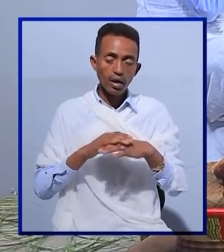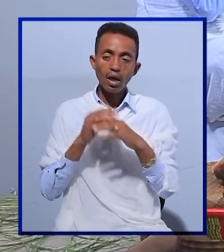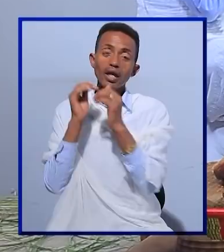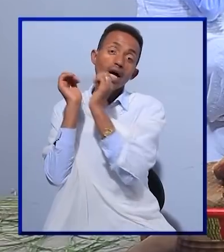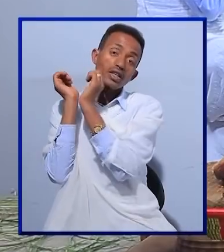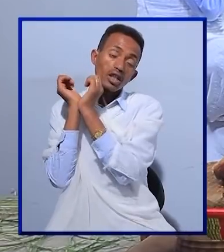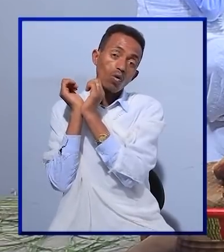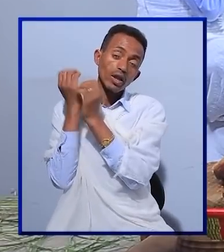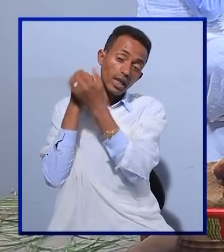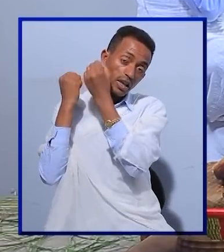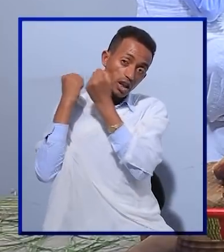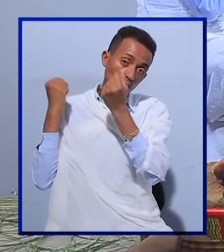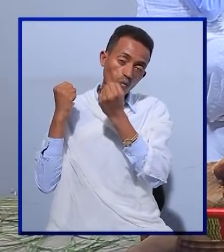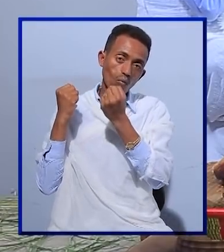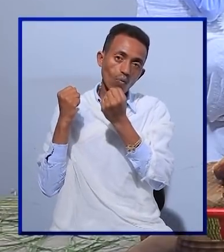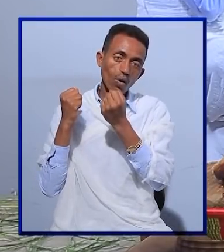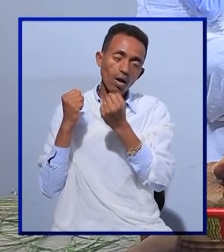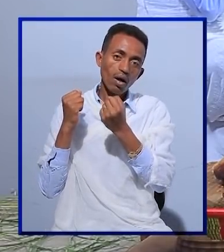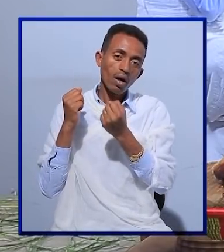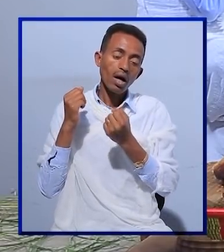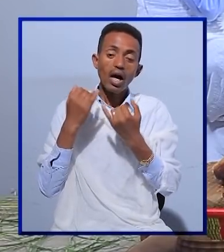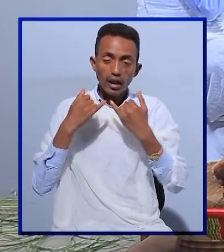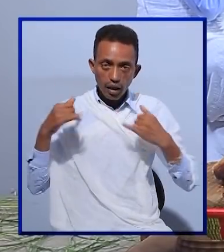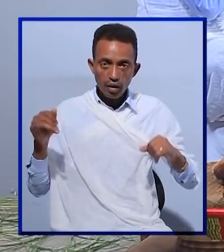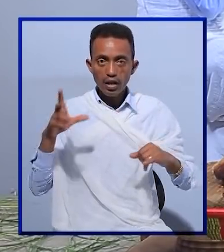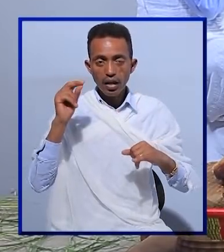ይሄ የአንገታችን ላይ ያሰርነው ማዕተብ